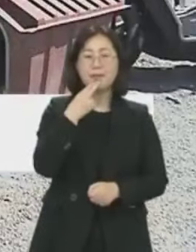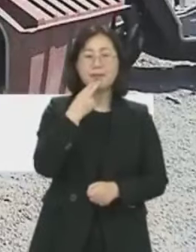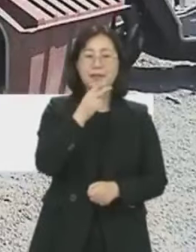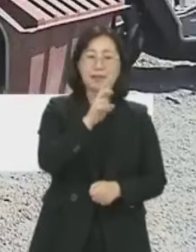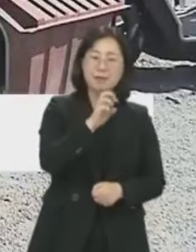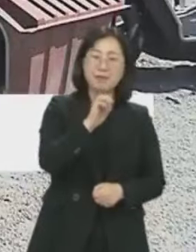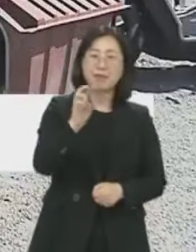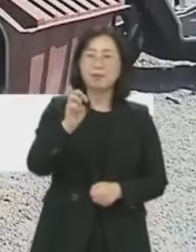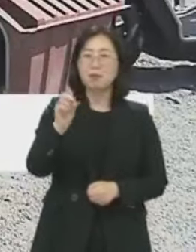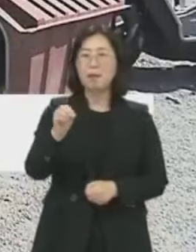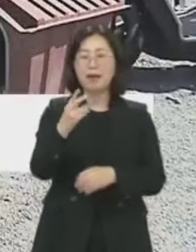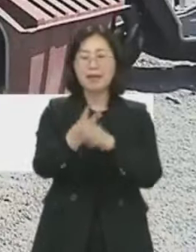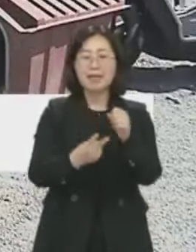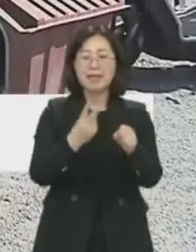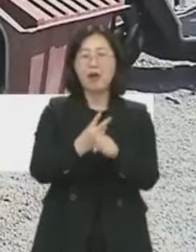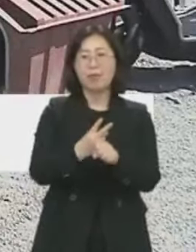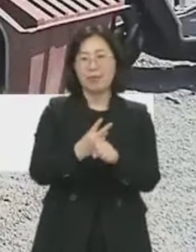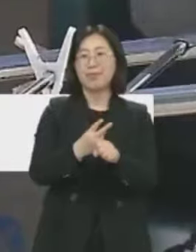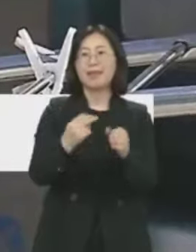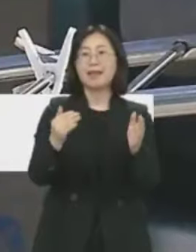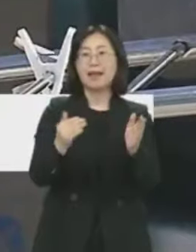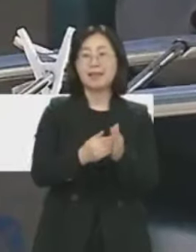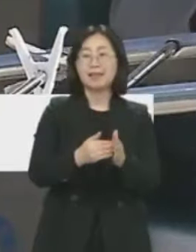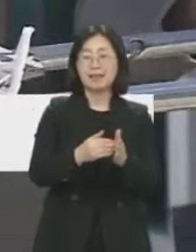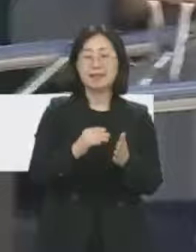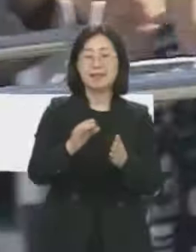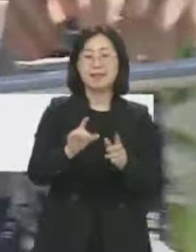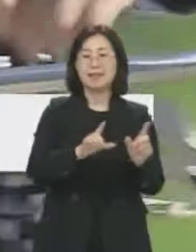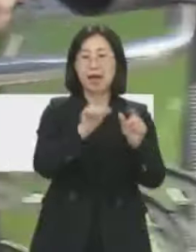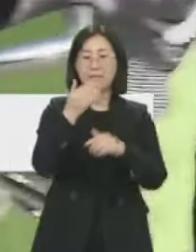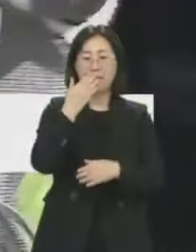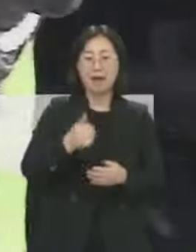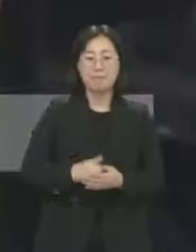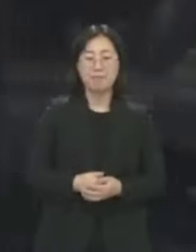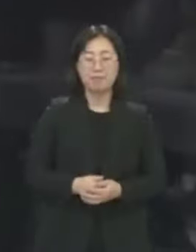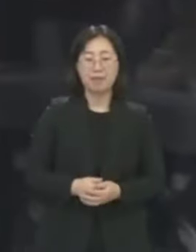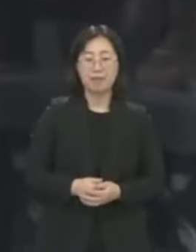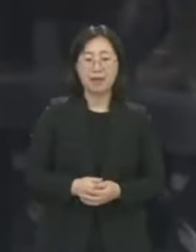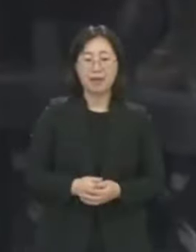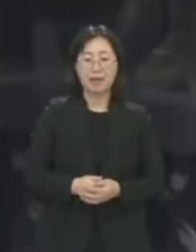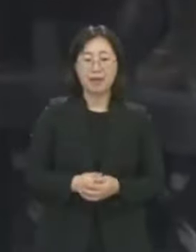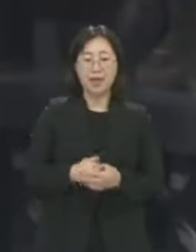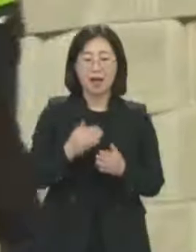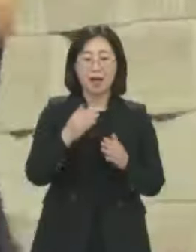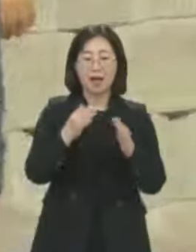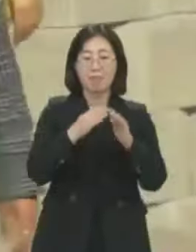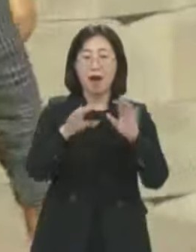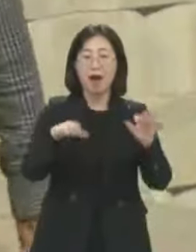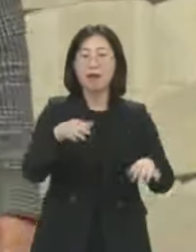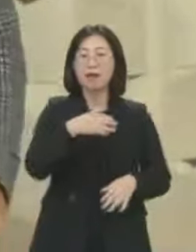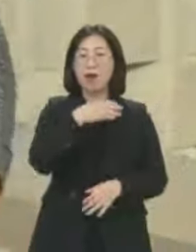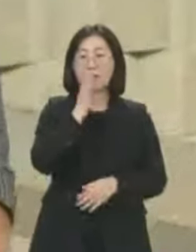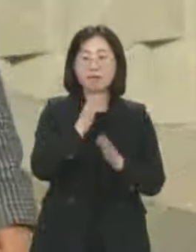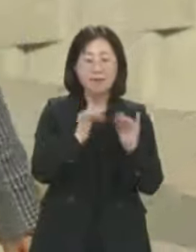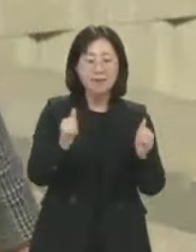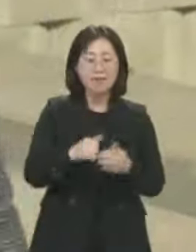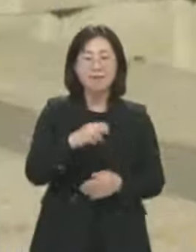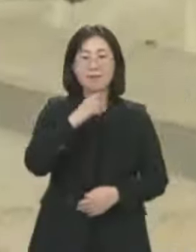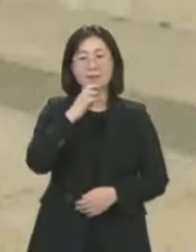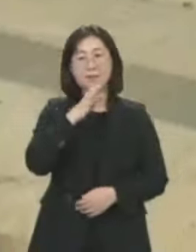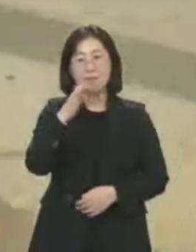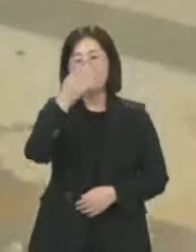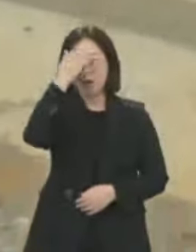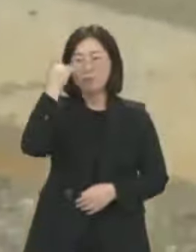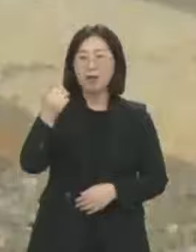임대료로 최대 2년까지 살 수 있습니다. 어촌 인구 소멸이 심각한 상황에서 마을 어르신들도 40, 50대 젊은 기호인들을